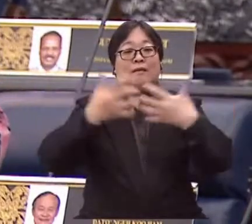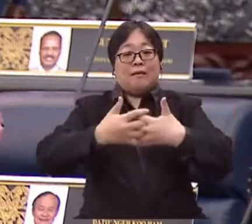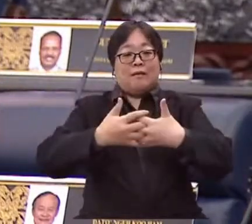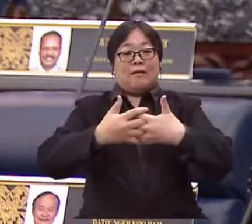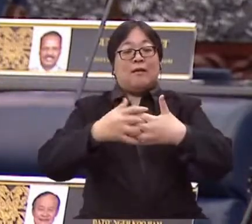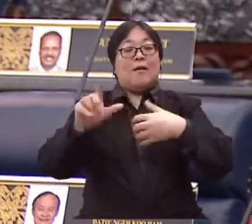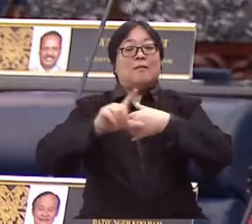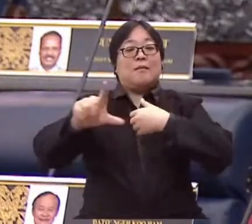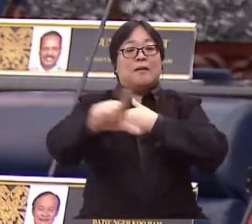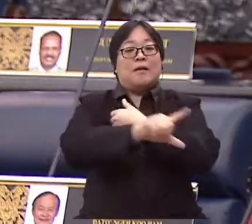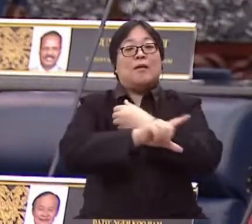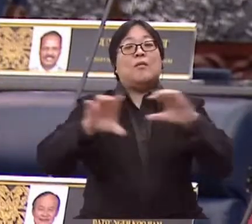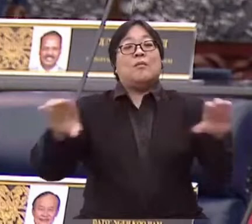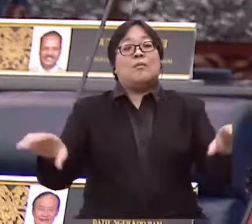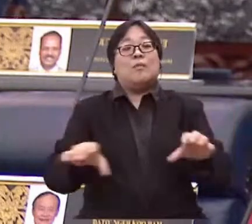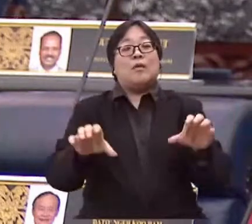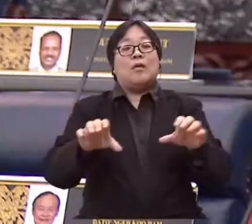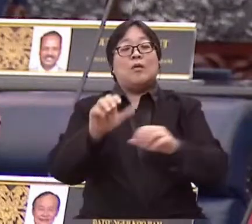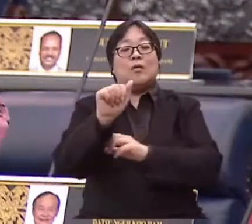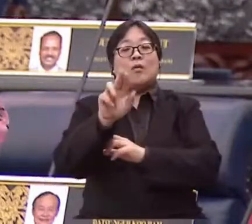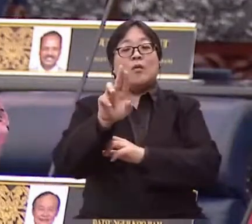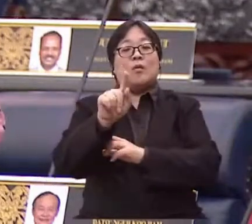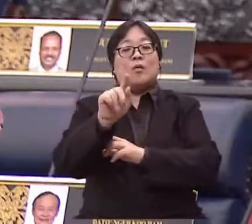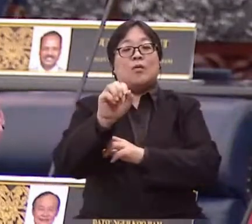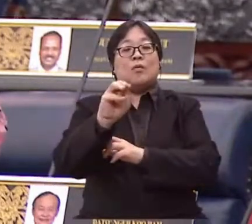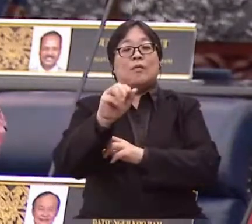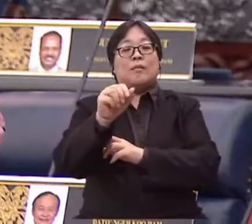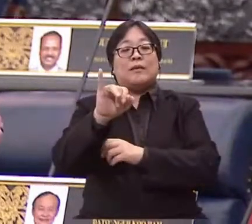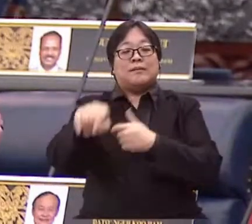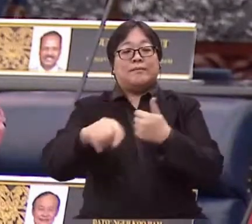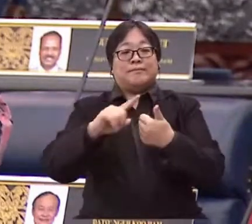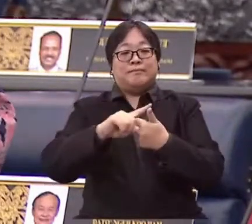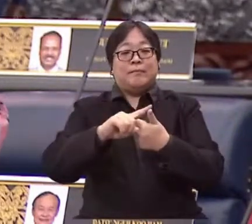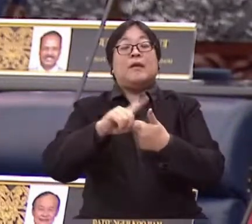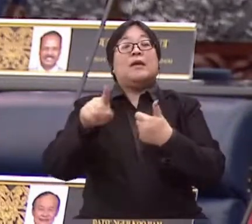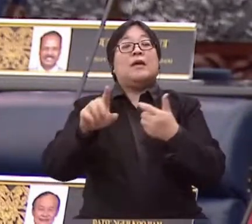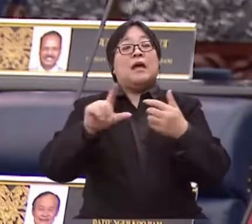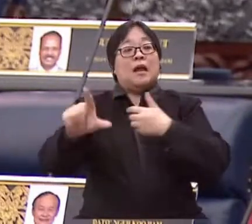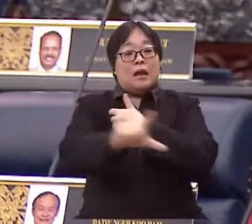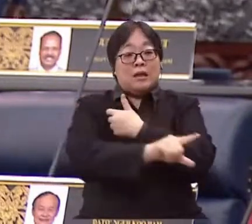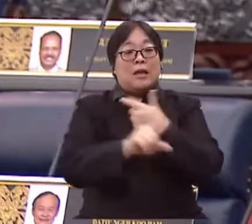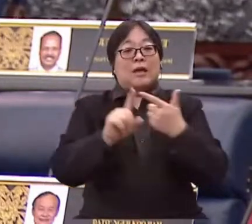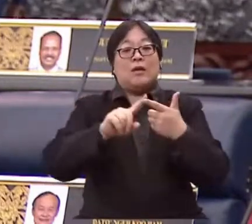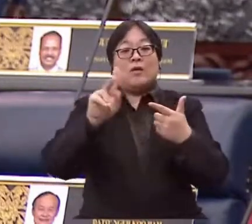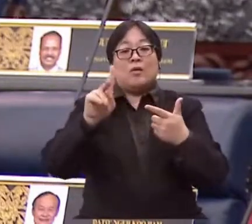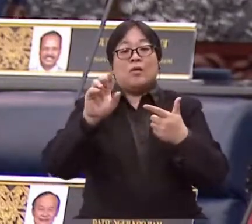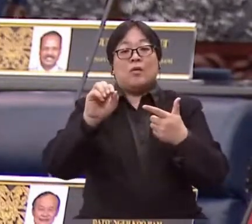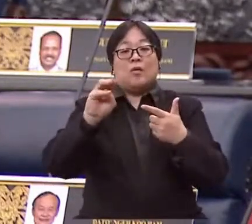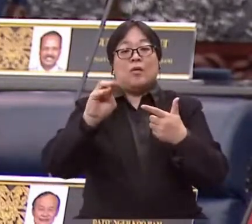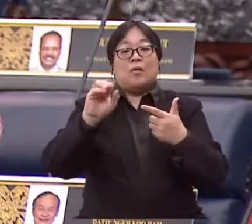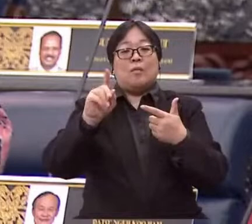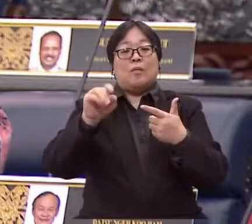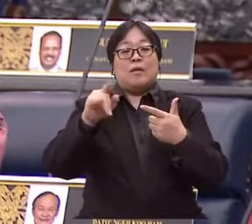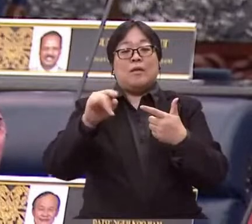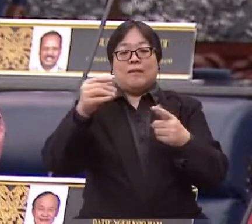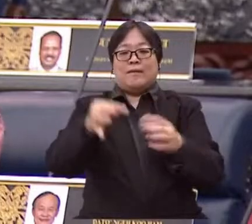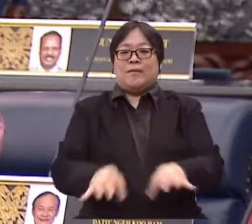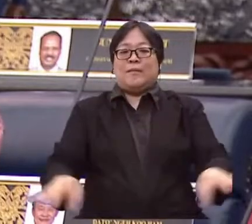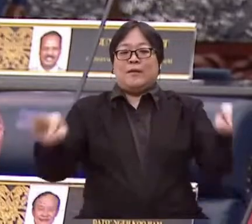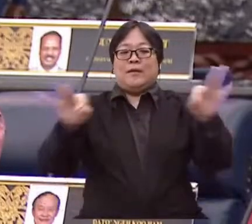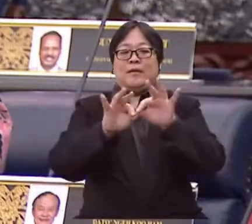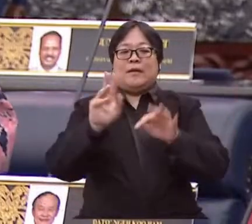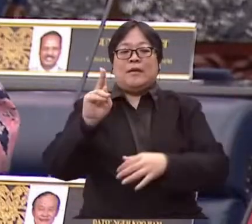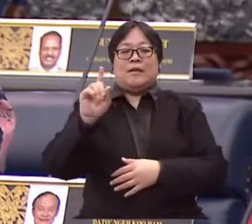peladang melaksanakan otomasi sektor perladangan dan komoditi adalah penting untuk kehidupan